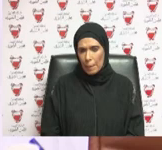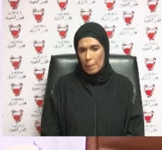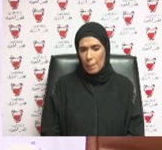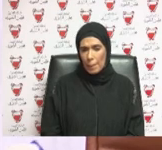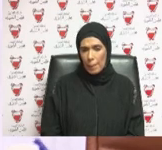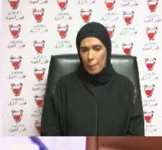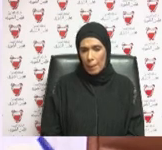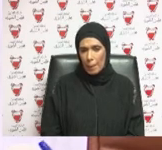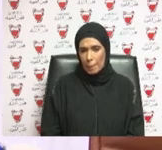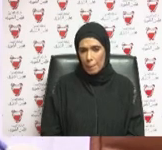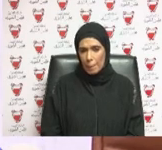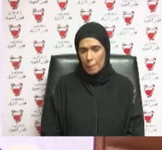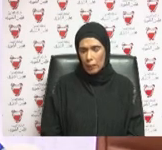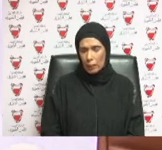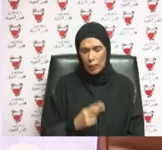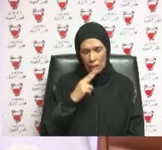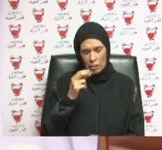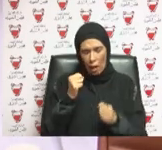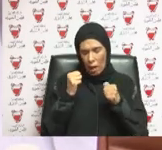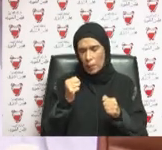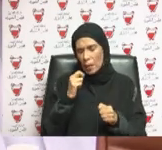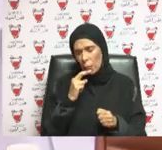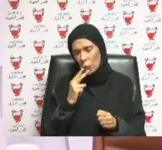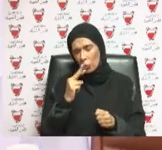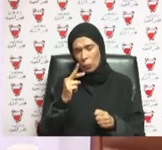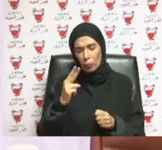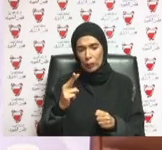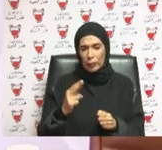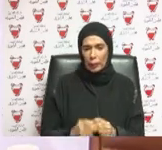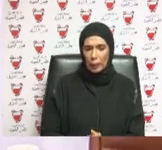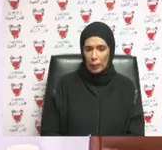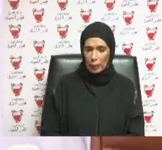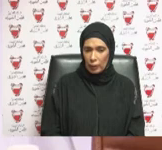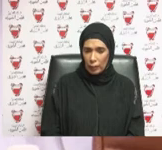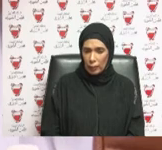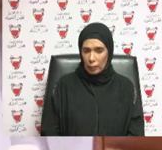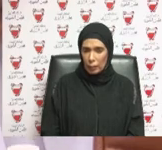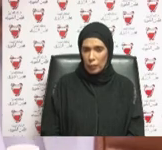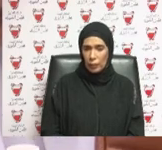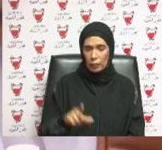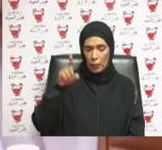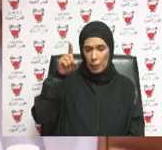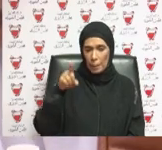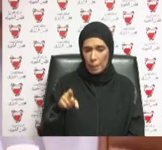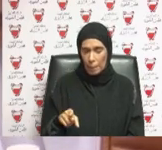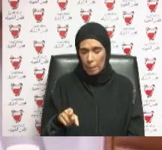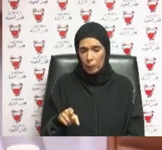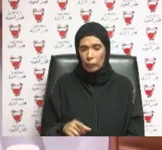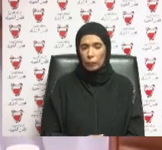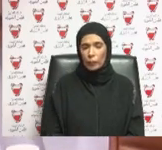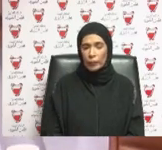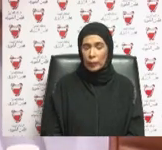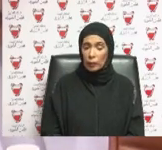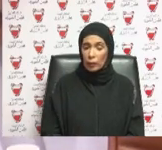فيه. صراحة يعجز الكلام ان احنا نوفي حقه مهما قلنا، ولكن فعلا اليوم احنا لمسنا